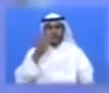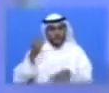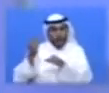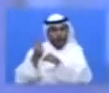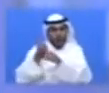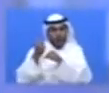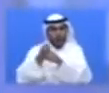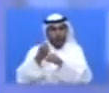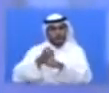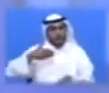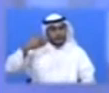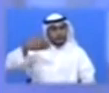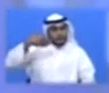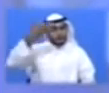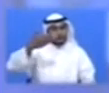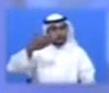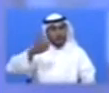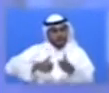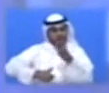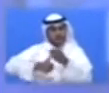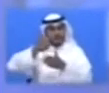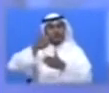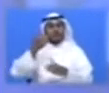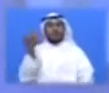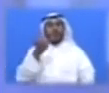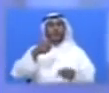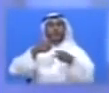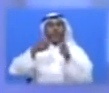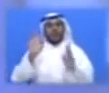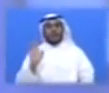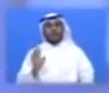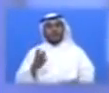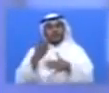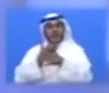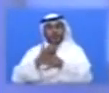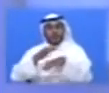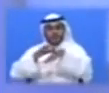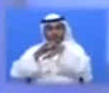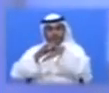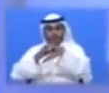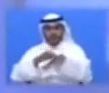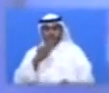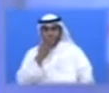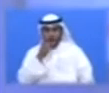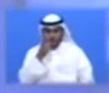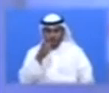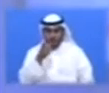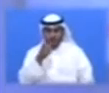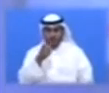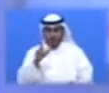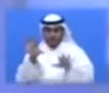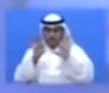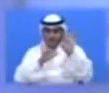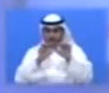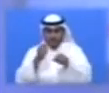المستقبل الجيد لهم ويحقق التنمية في البلاد، لأن الفرد هو من يصنع المستقبل لوطنه. وأضاف الوزير